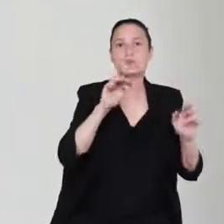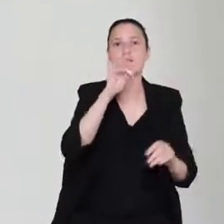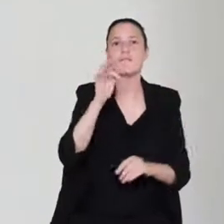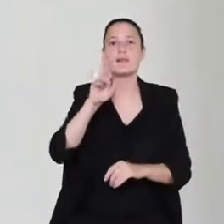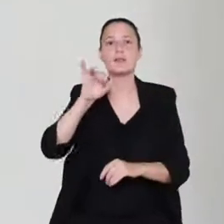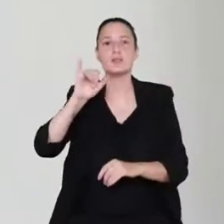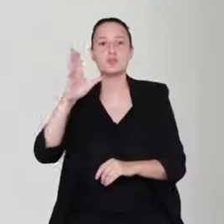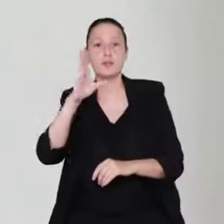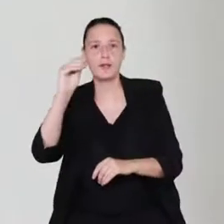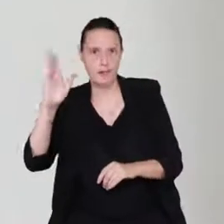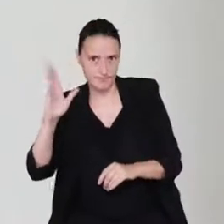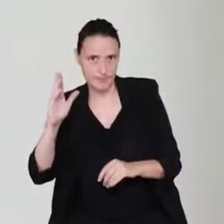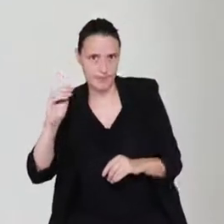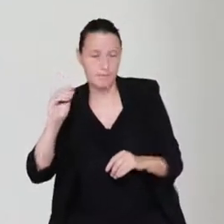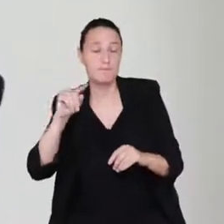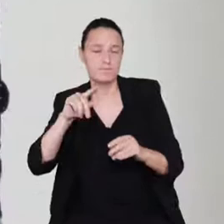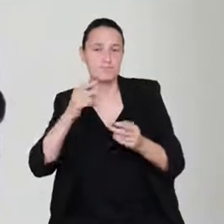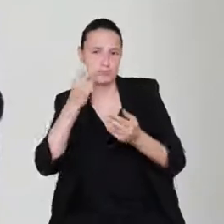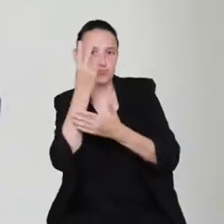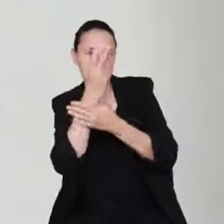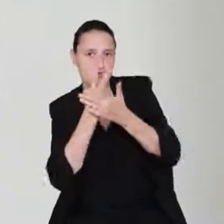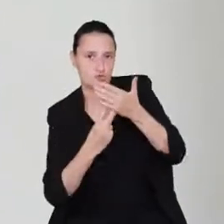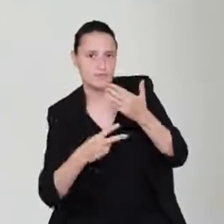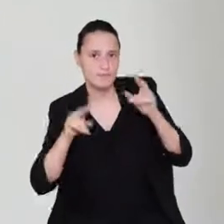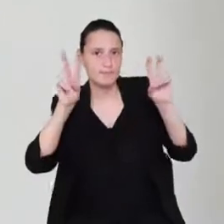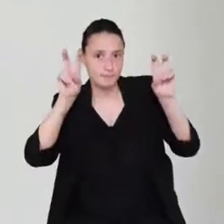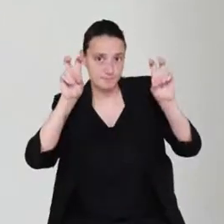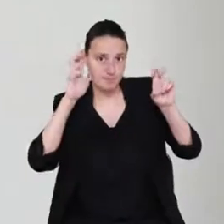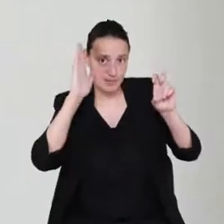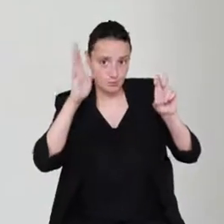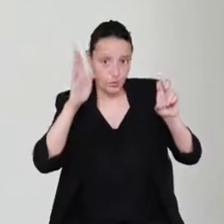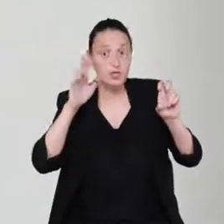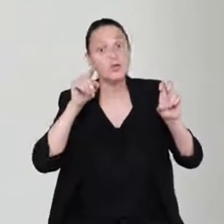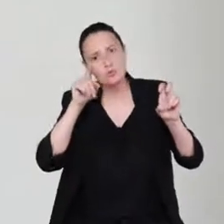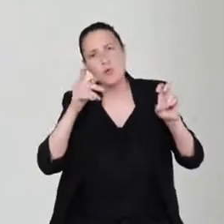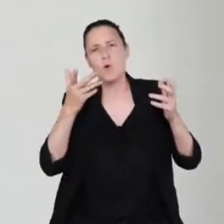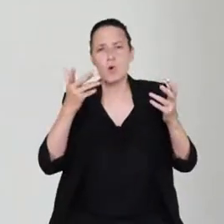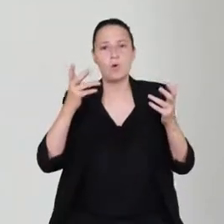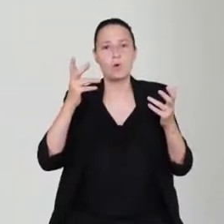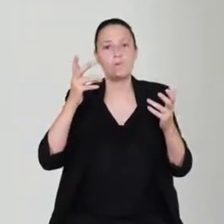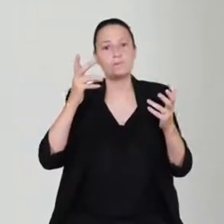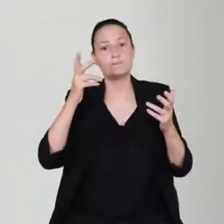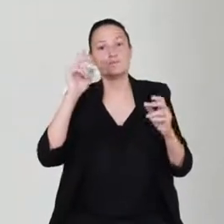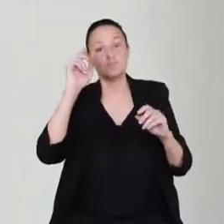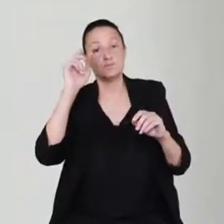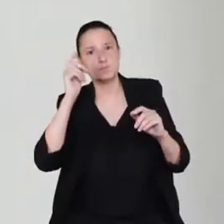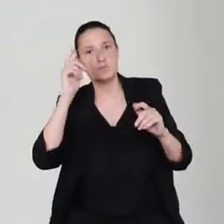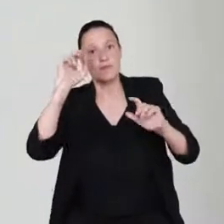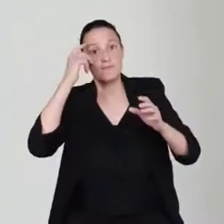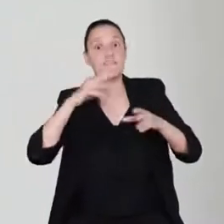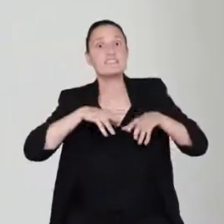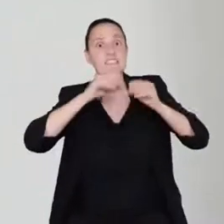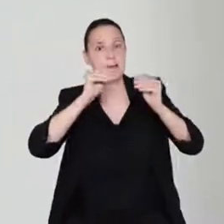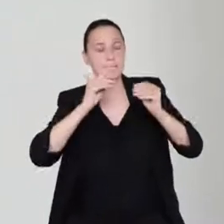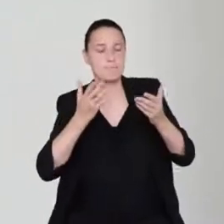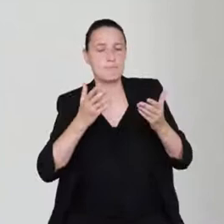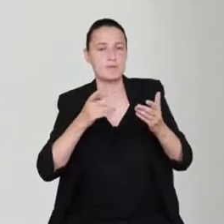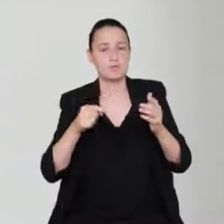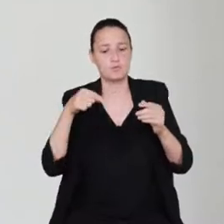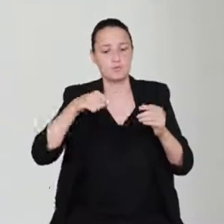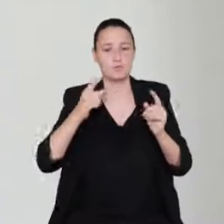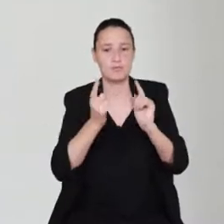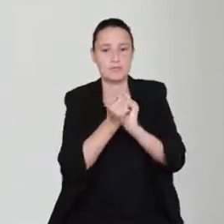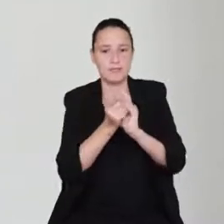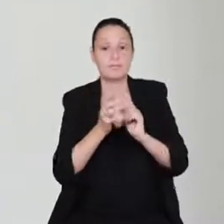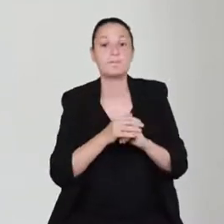Friszkę, który jest właściwie takim mottem przewodnim, słowem dla tego spotkania. To